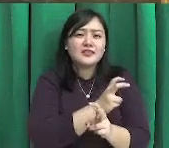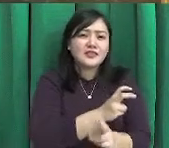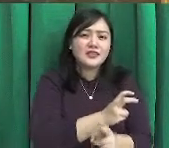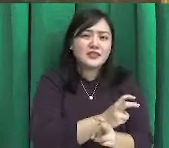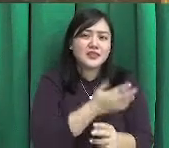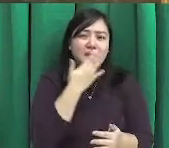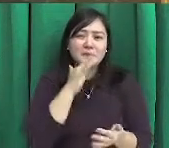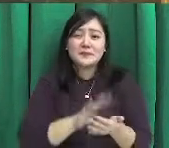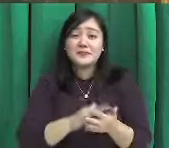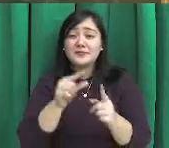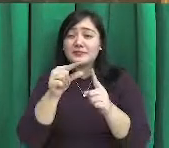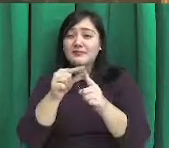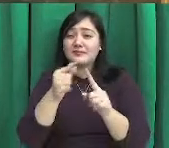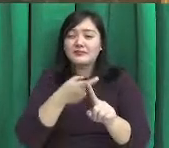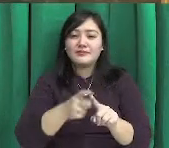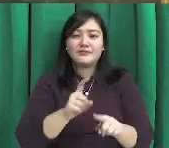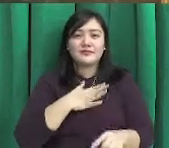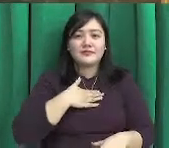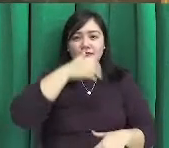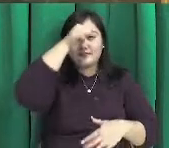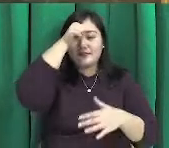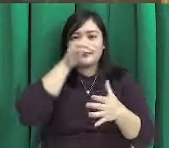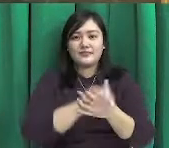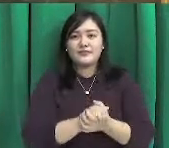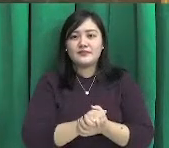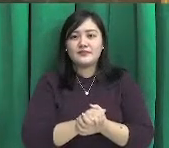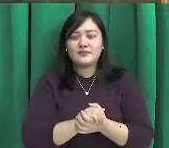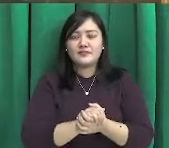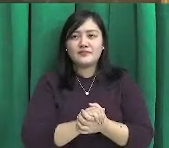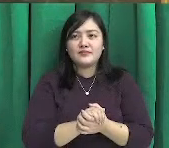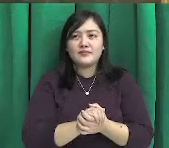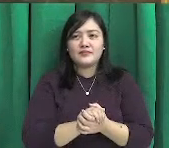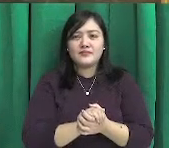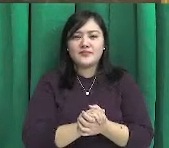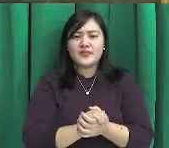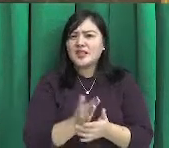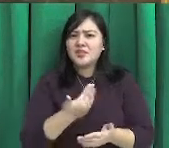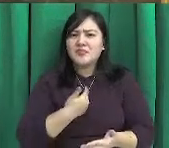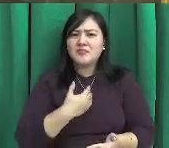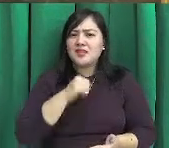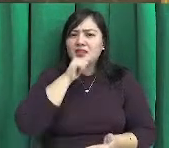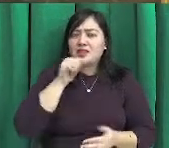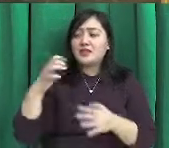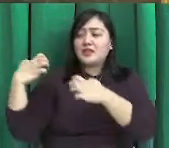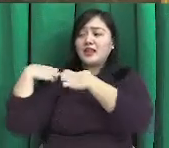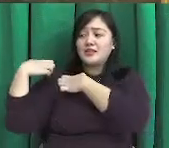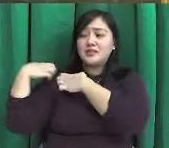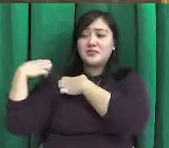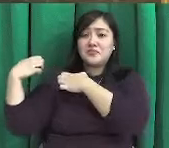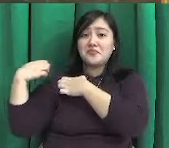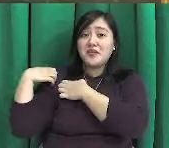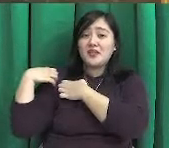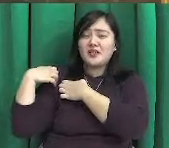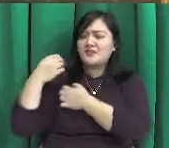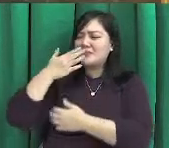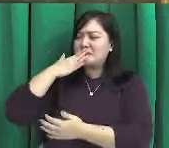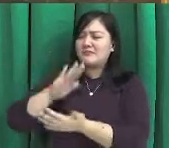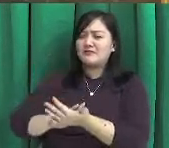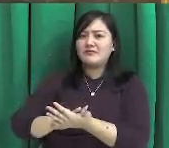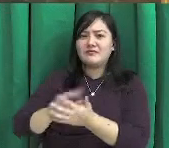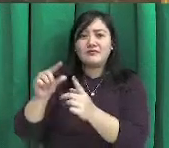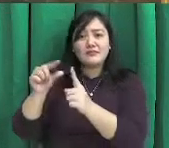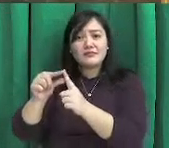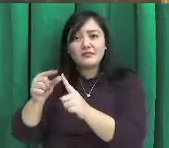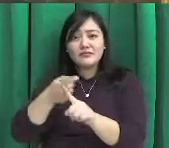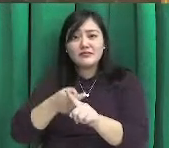to hear that from him. Yung such word na, of all people, bakit sa kanya ko pa maririnig